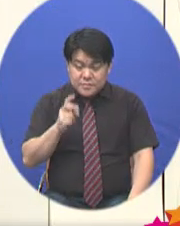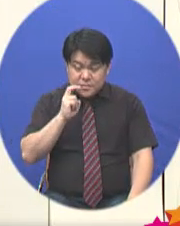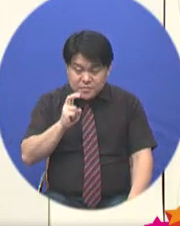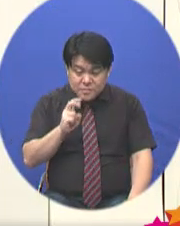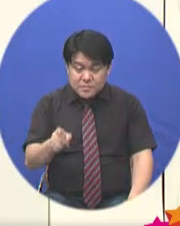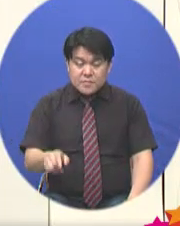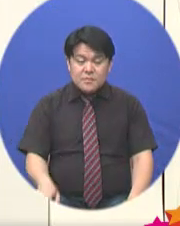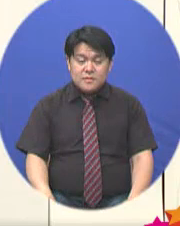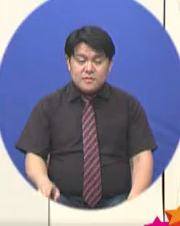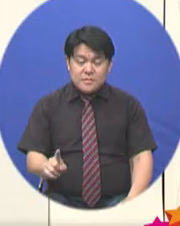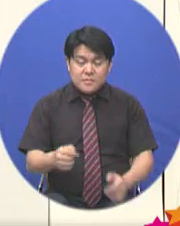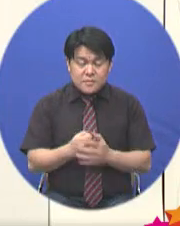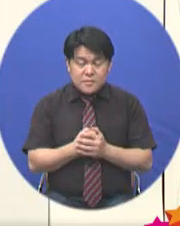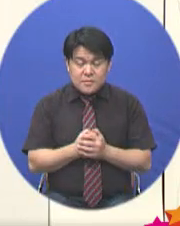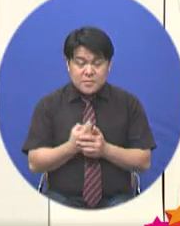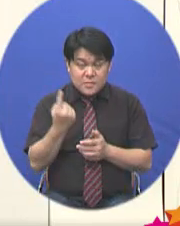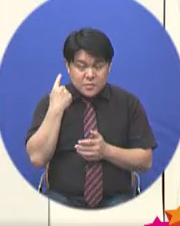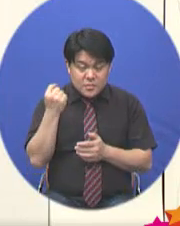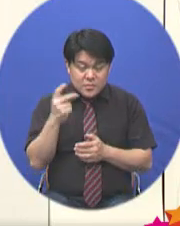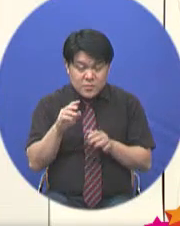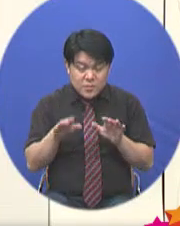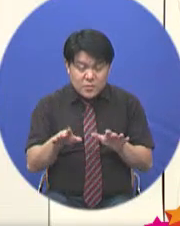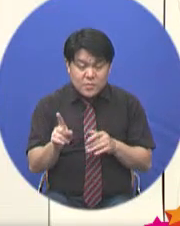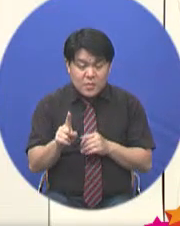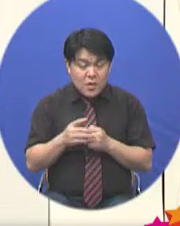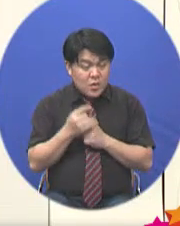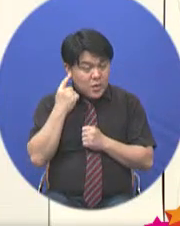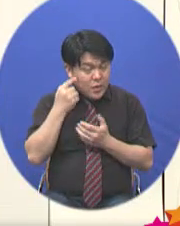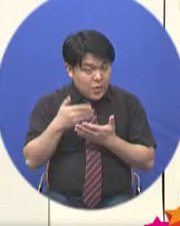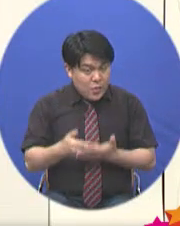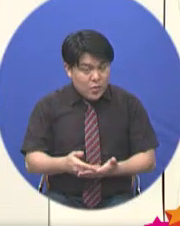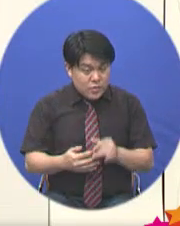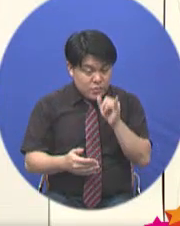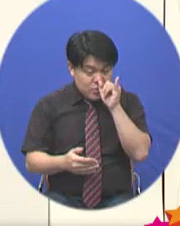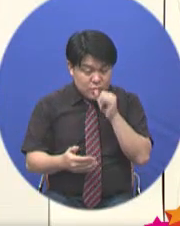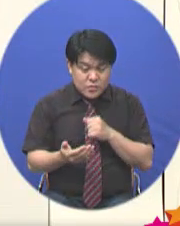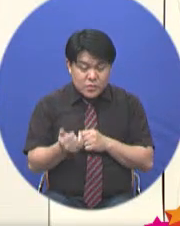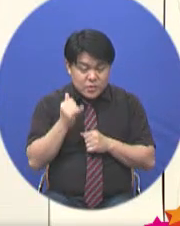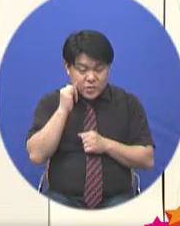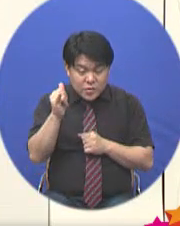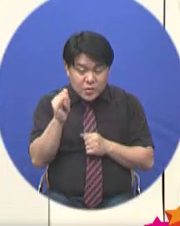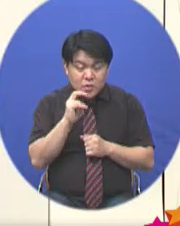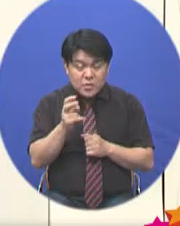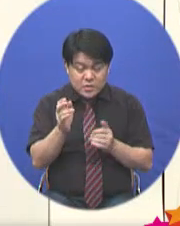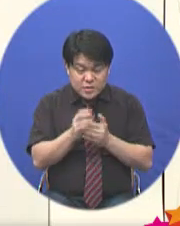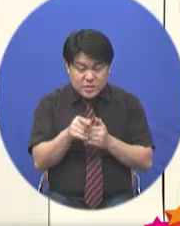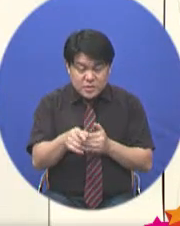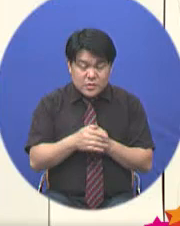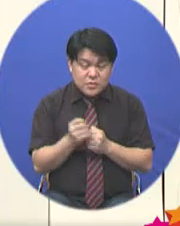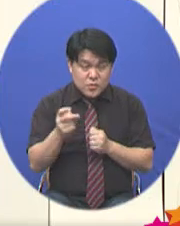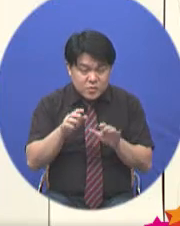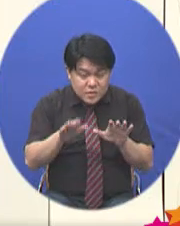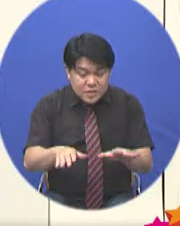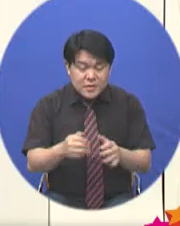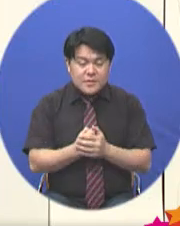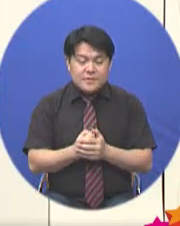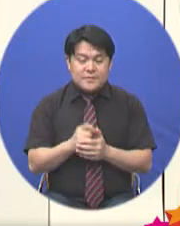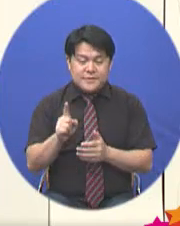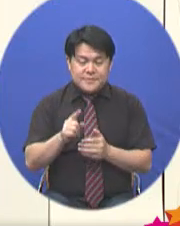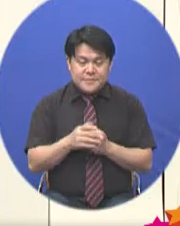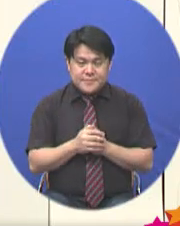하면서 어제 아래 어제께 오늘 너무 조용해가지고 아까도 제가 전화를 해서 노래를 해봤고 그냥 이렇게